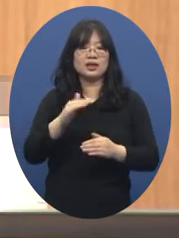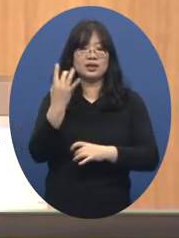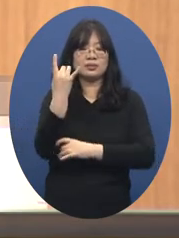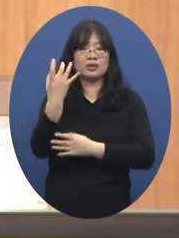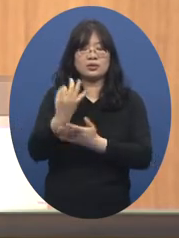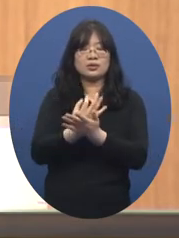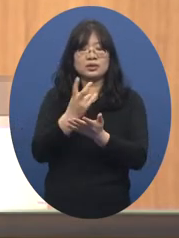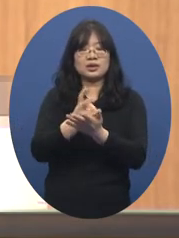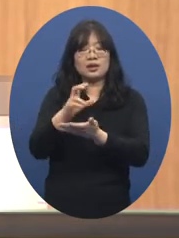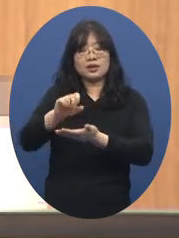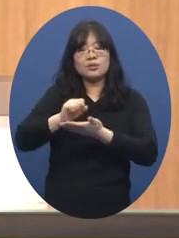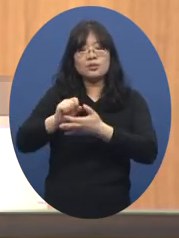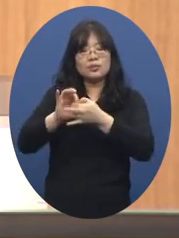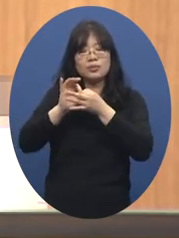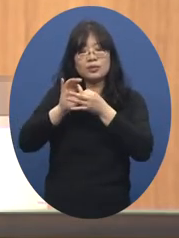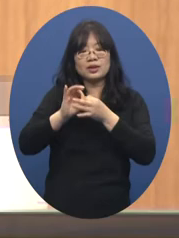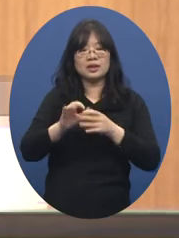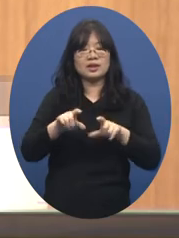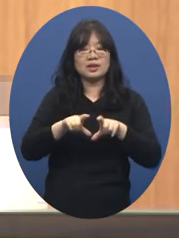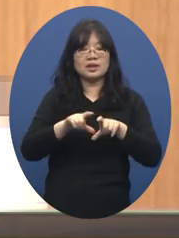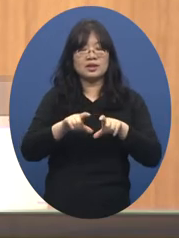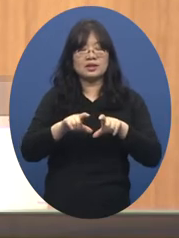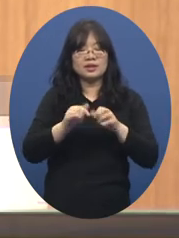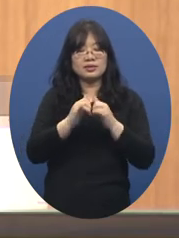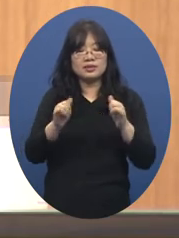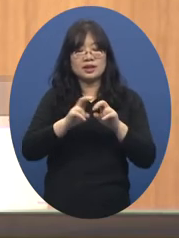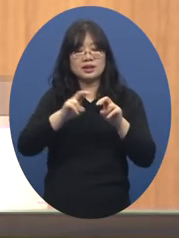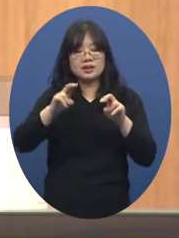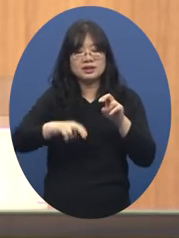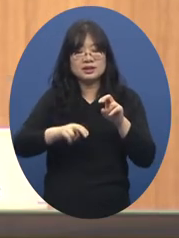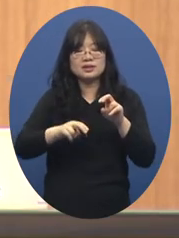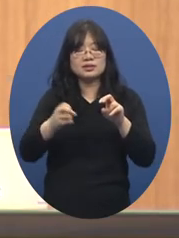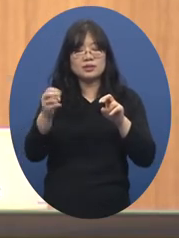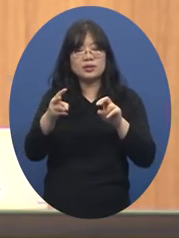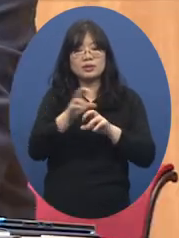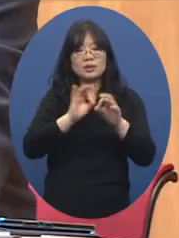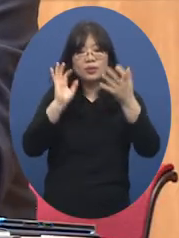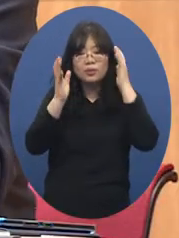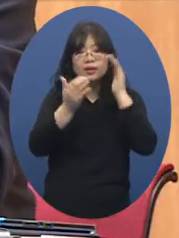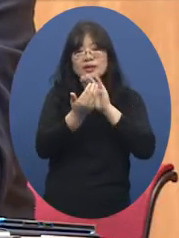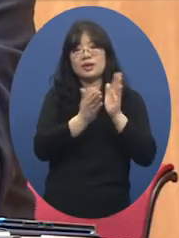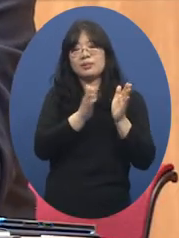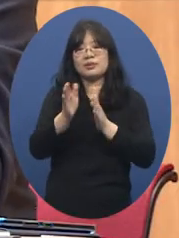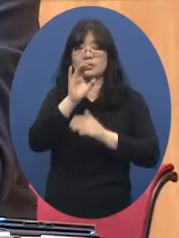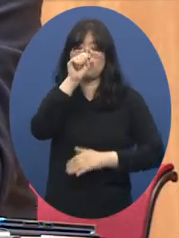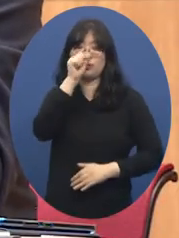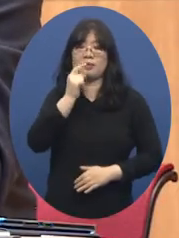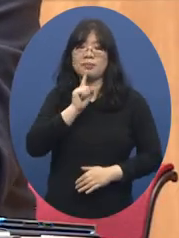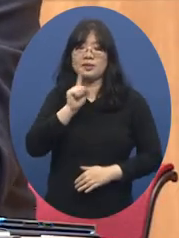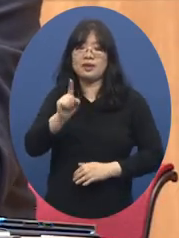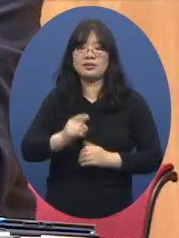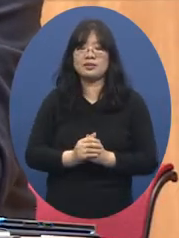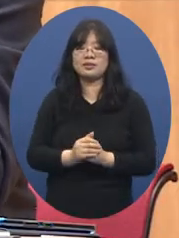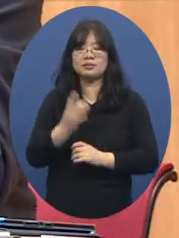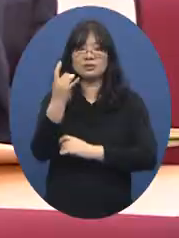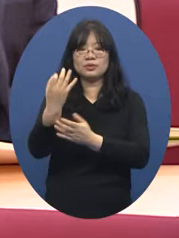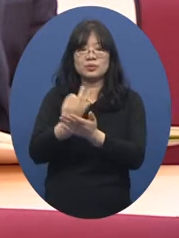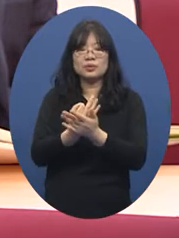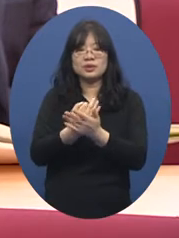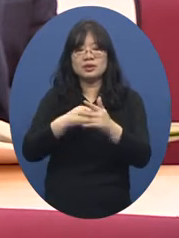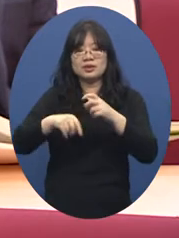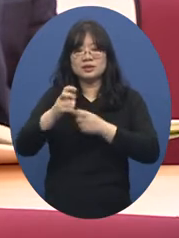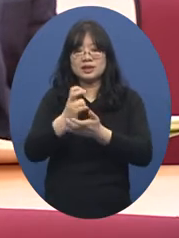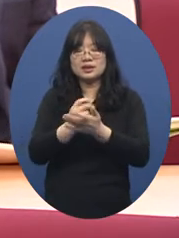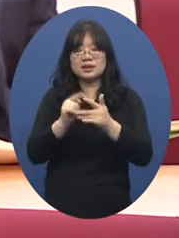기본소득 제도를 도입하여 대중의 실직과 경제적 혼란에 대비한 경기도가 기본소득 정책의 이해도를